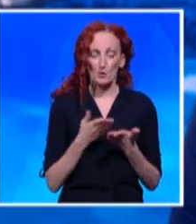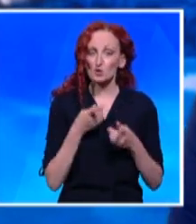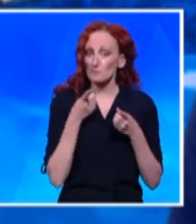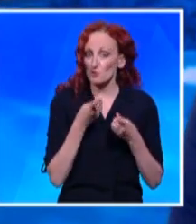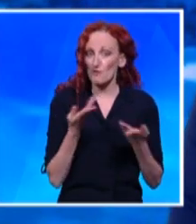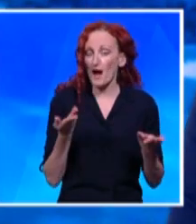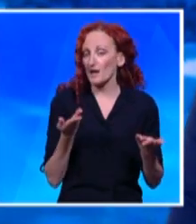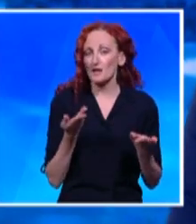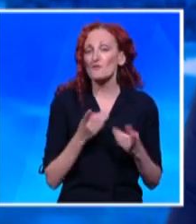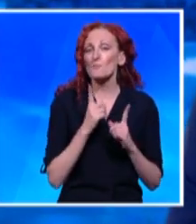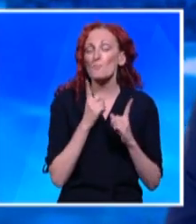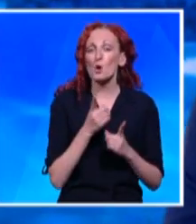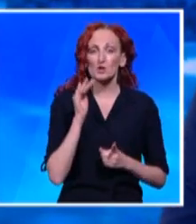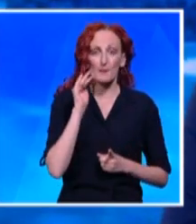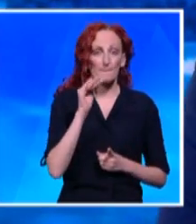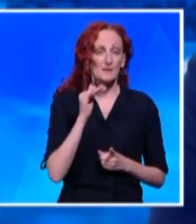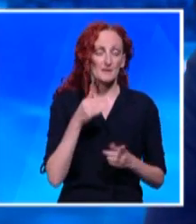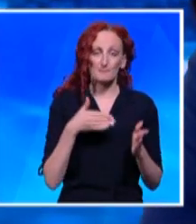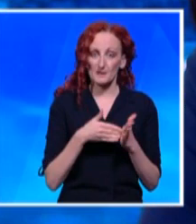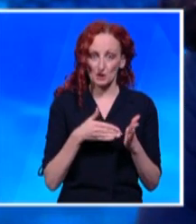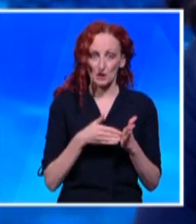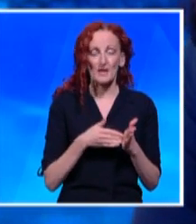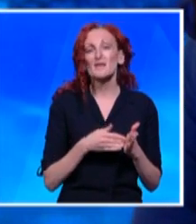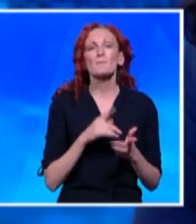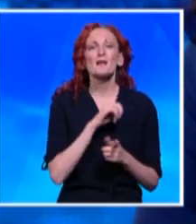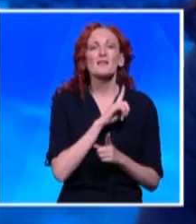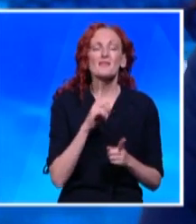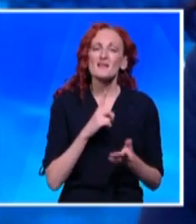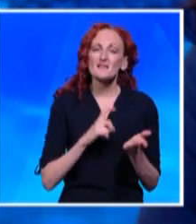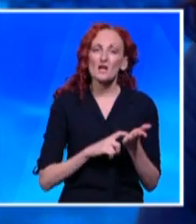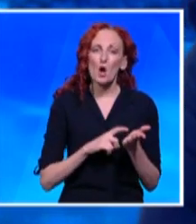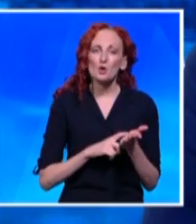какви могат да бъдат те. Има ли незаконна сеч в Странджа?